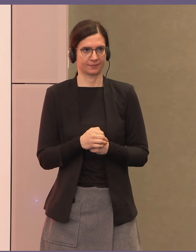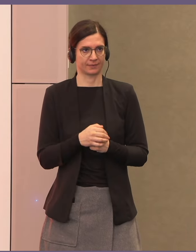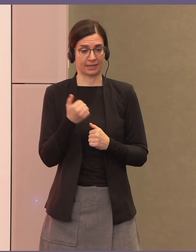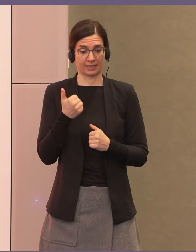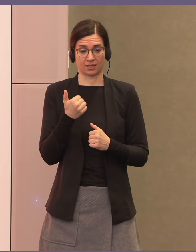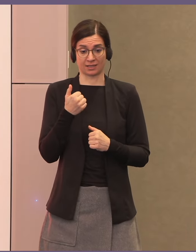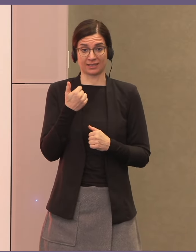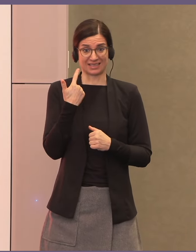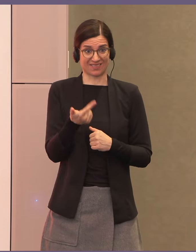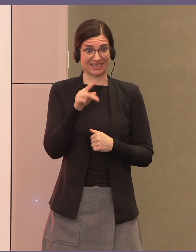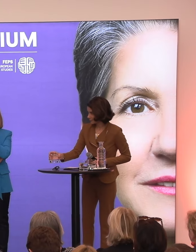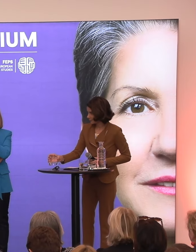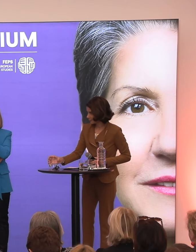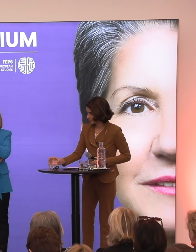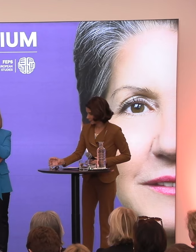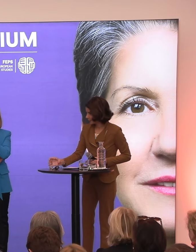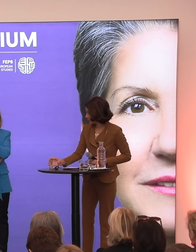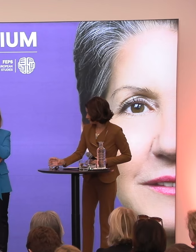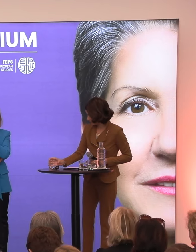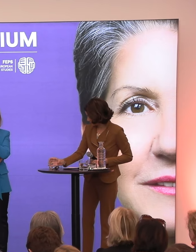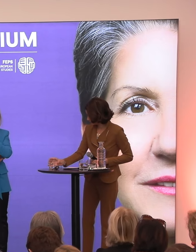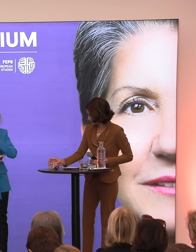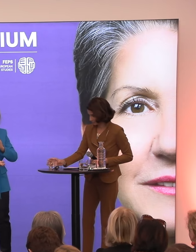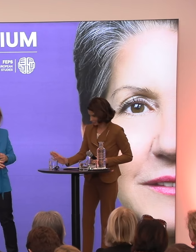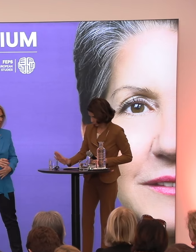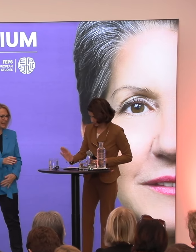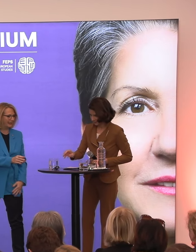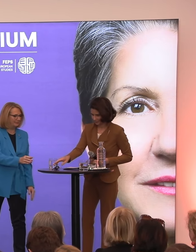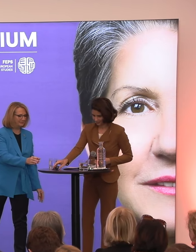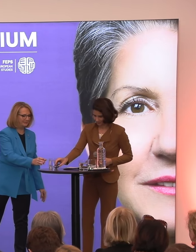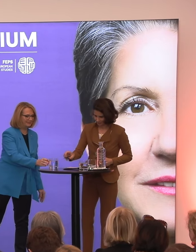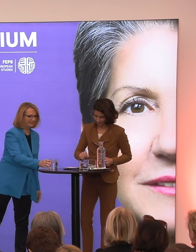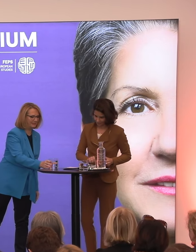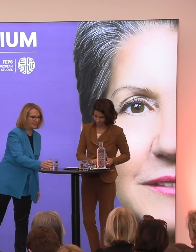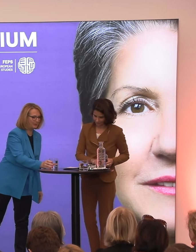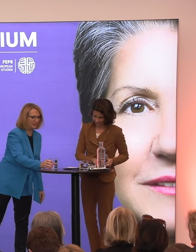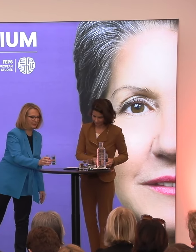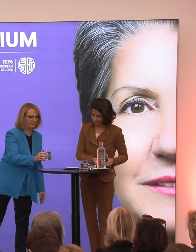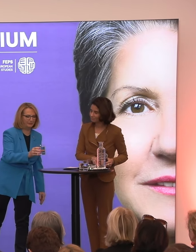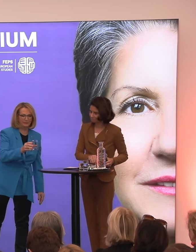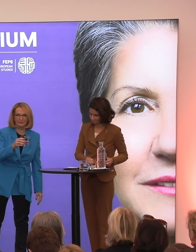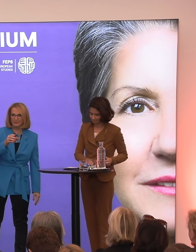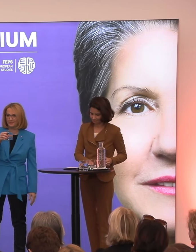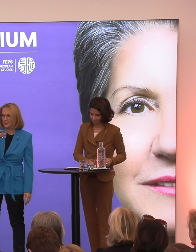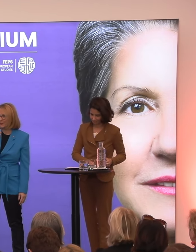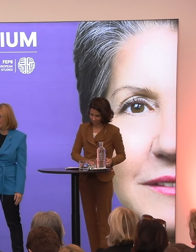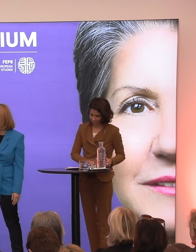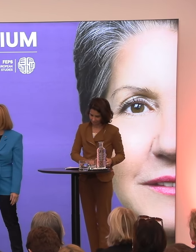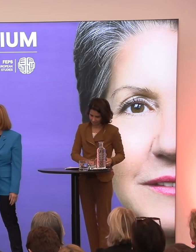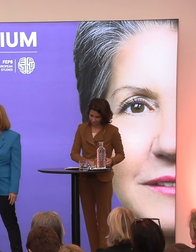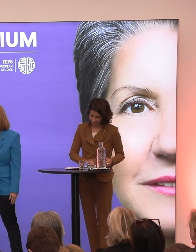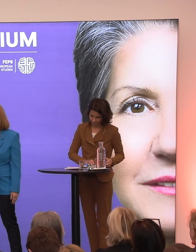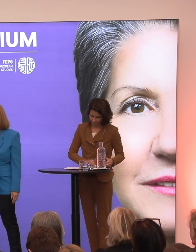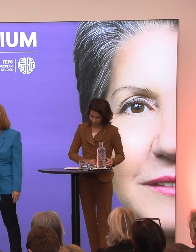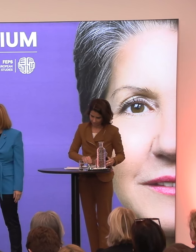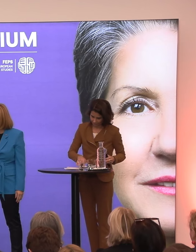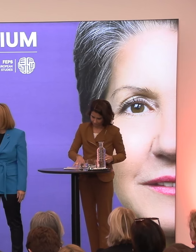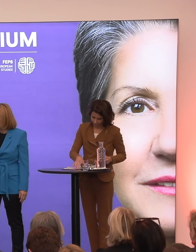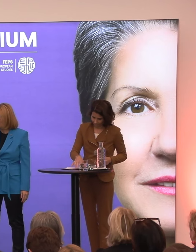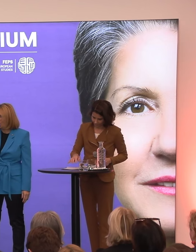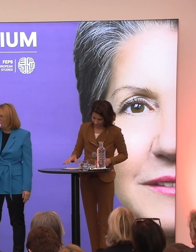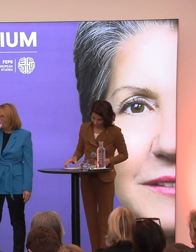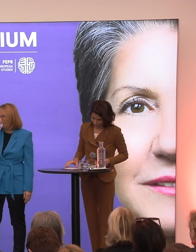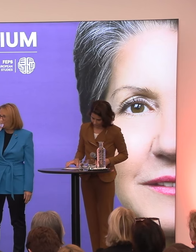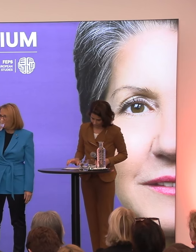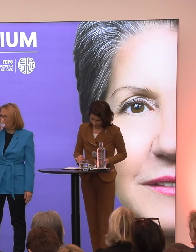Demokratie 2024 ist mir deshalb in den Sinn gekommen, weil in diesem Jahr so viele Menschen global wählen wie noch nie zuvor.